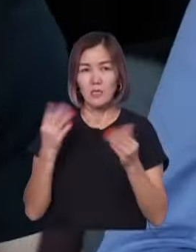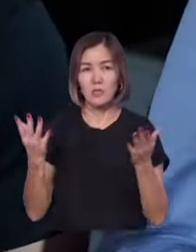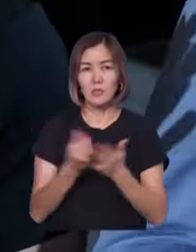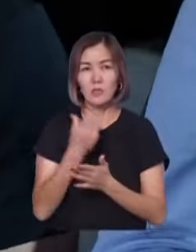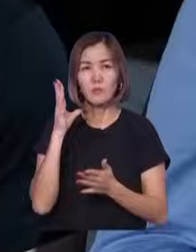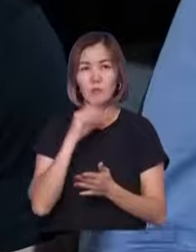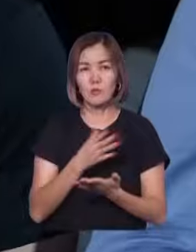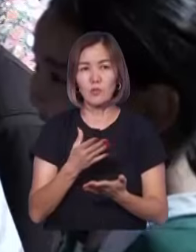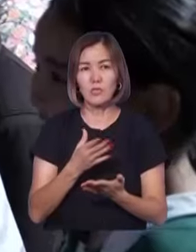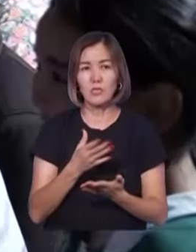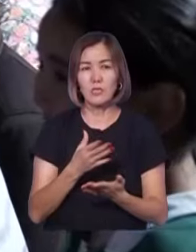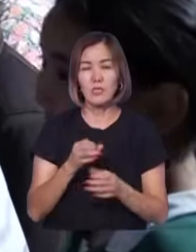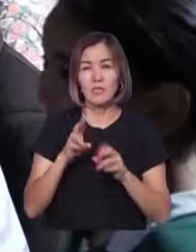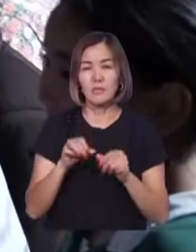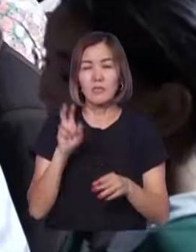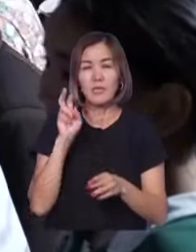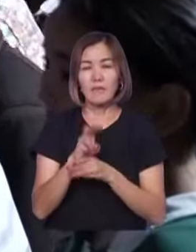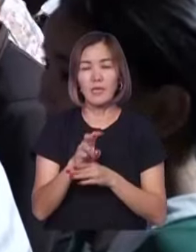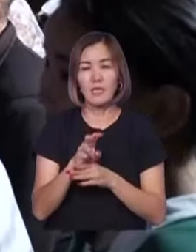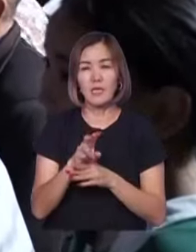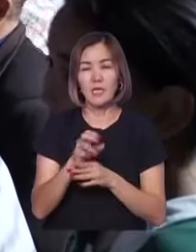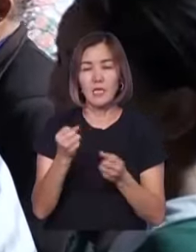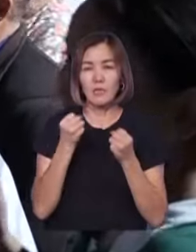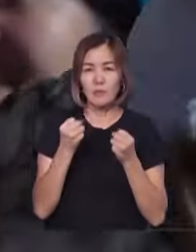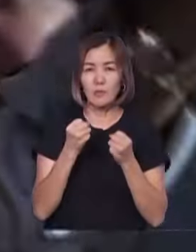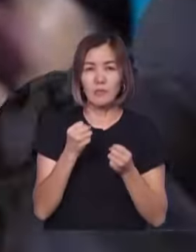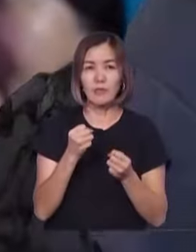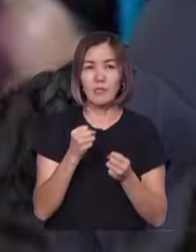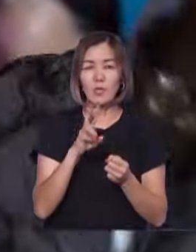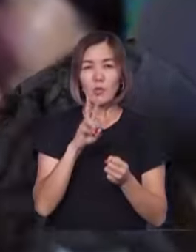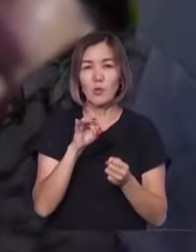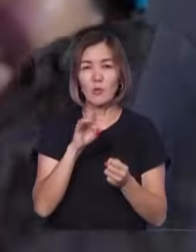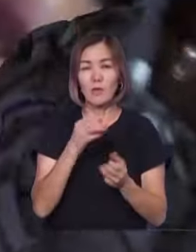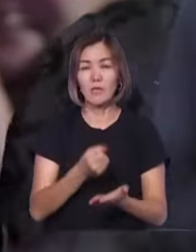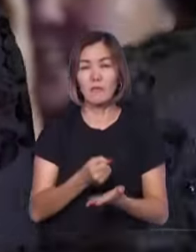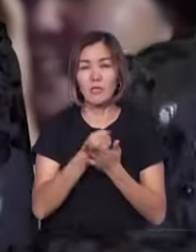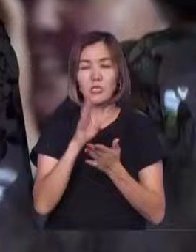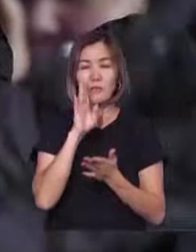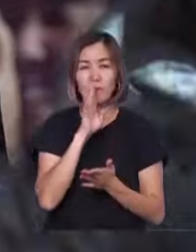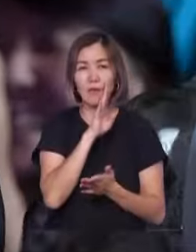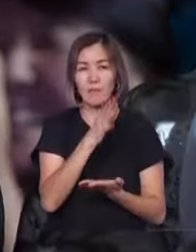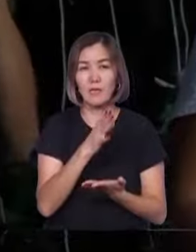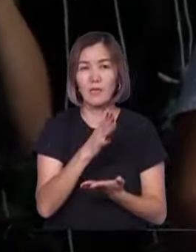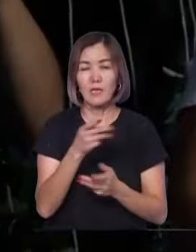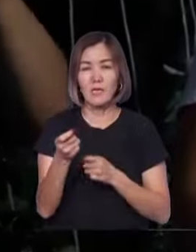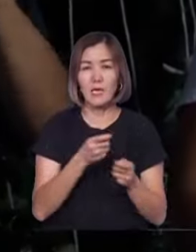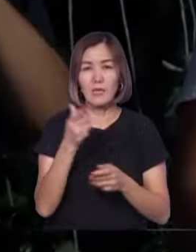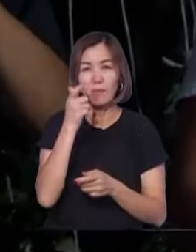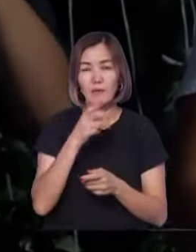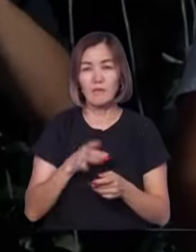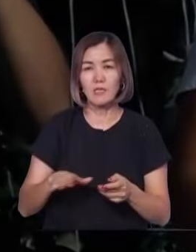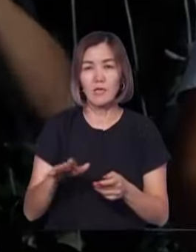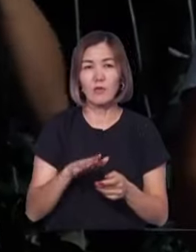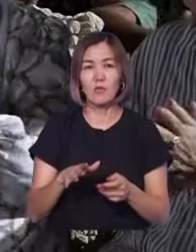за соотечественника специально приехал известный борец нурбан Баев поддержал мать земляка и Аким панфиловского района